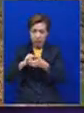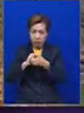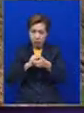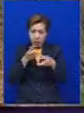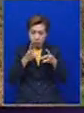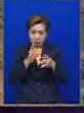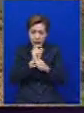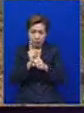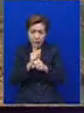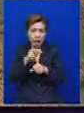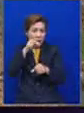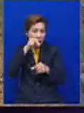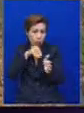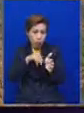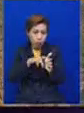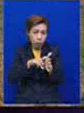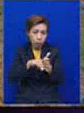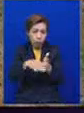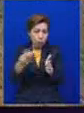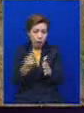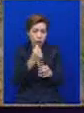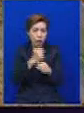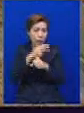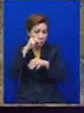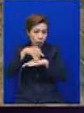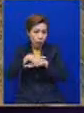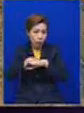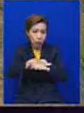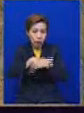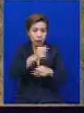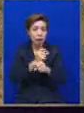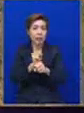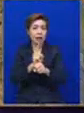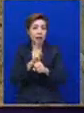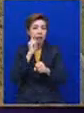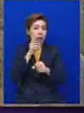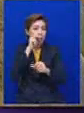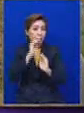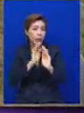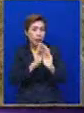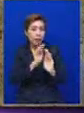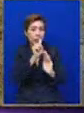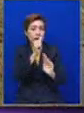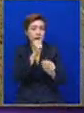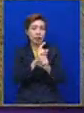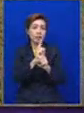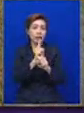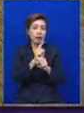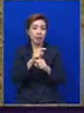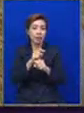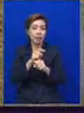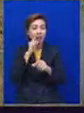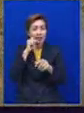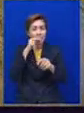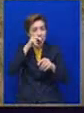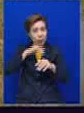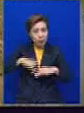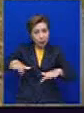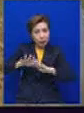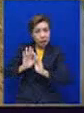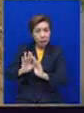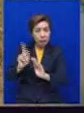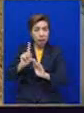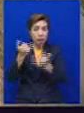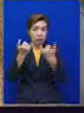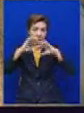สิ่งเราเนี้ยน้ำมันจะไม่ไหลเร็วอย่างนี้มันจะชะลอน้ำไปเรื่อยๆเก็บกักน้ำไประหว่างนี้มีแก้มลิงมีต่างๆเหล่านี้วันนี้รัฐบ